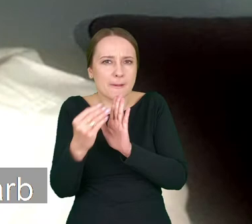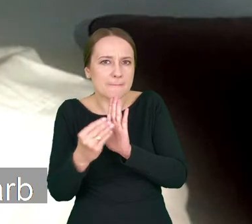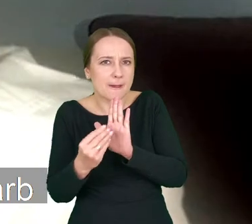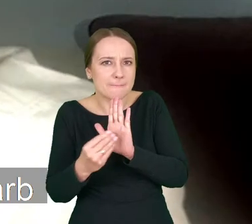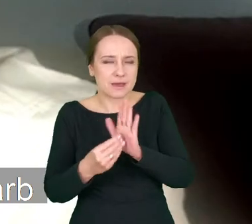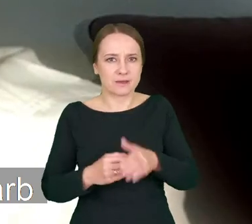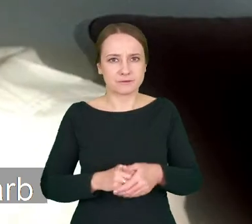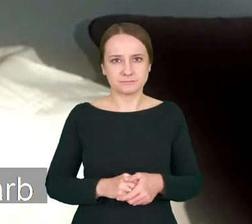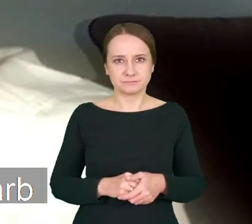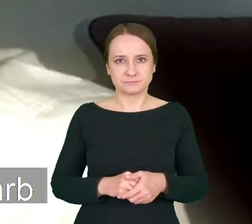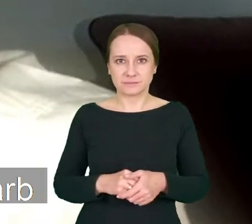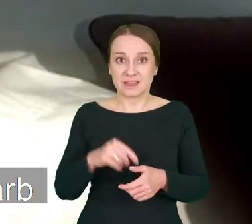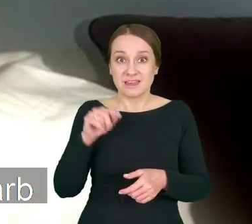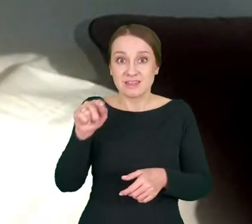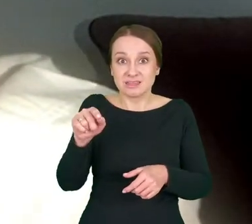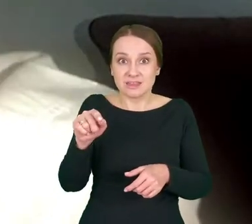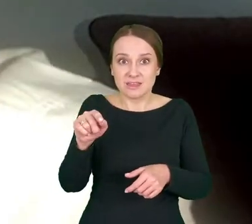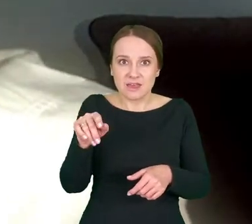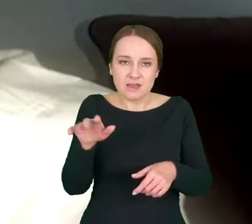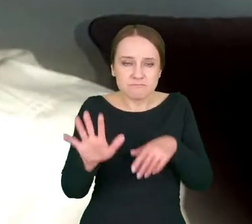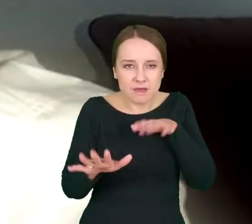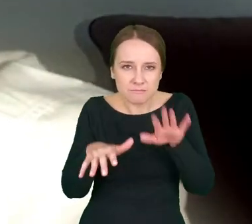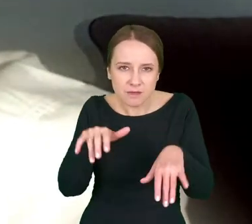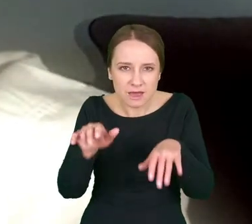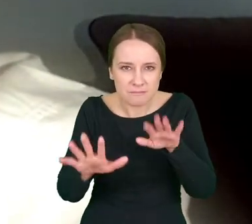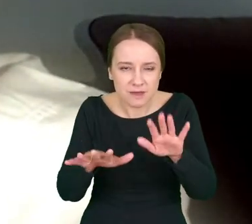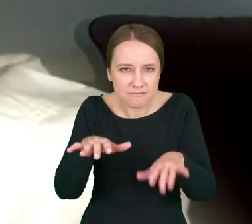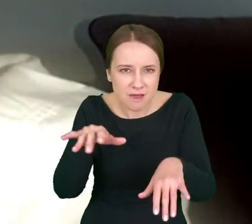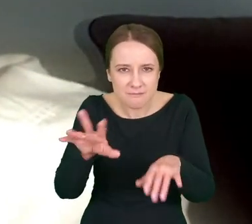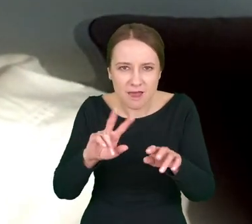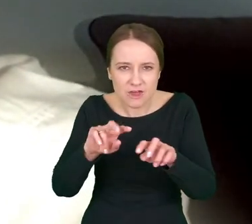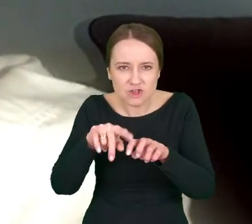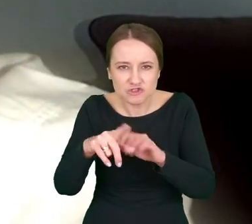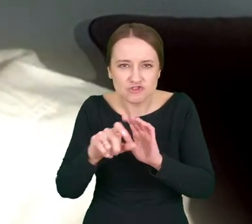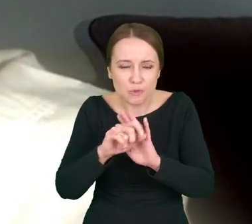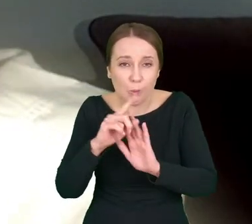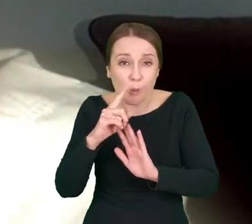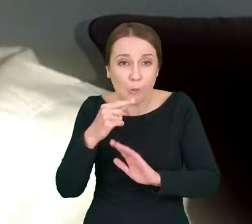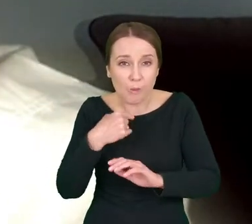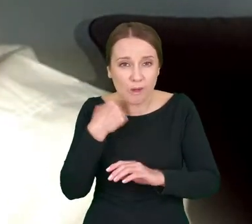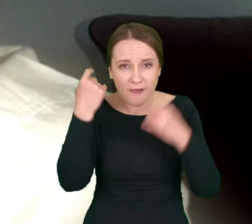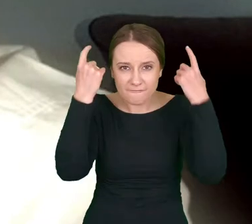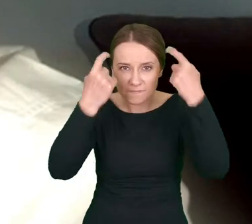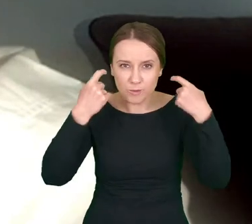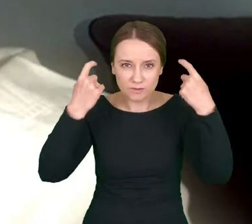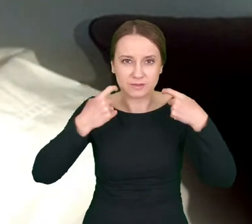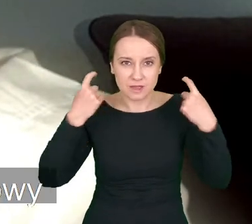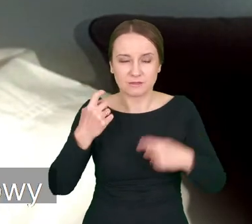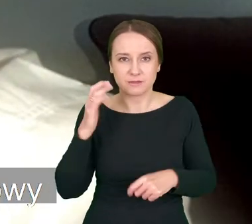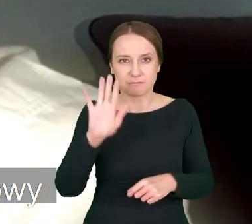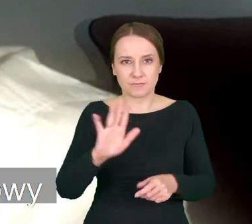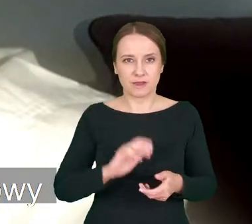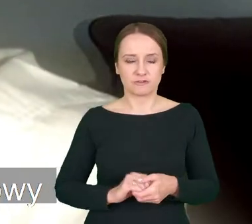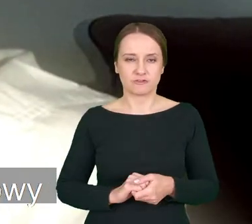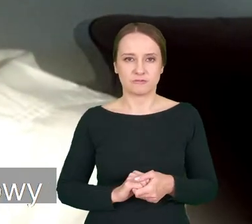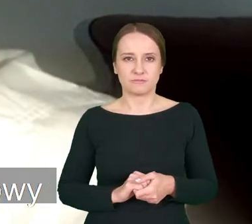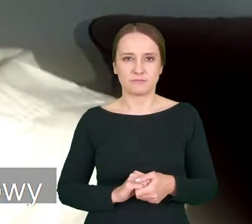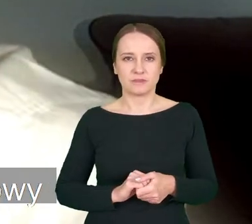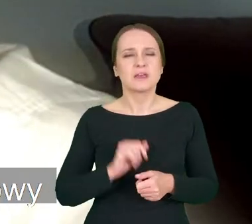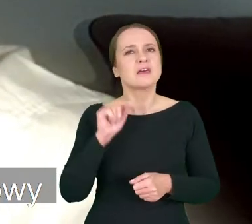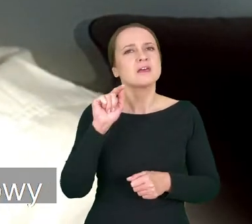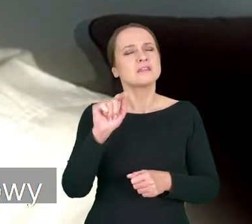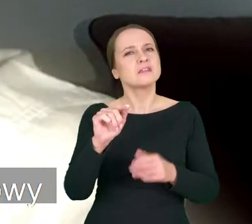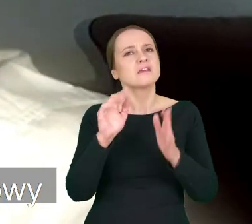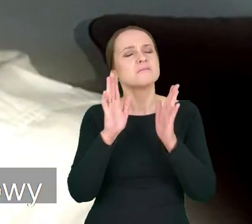Pełznąc do mnie bez farb, ni przepaski? I na czworakach, futrem